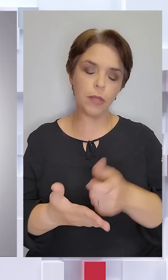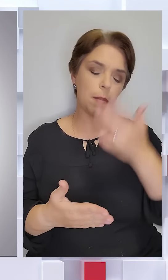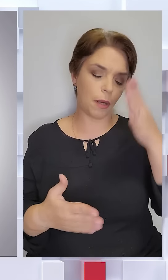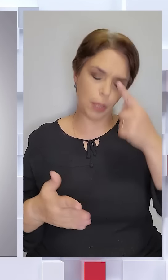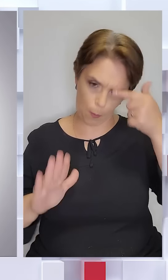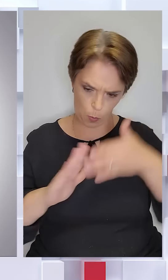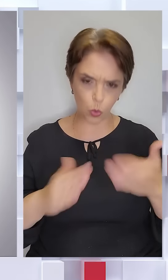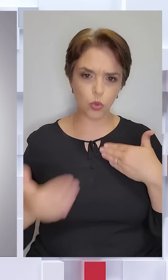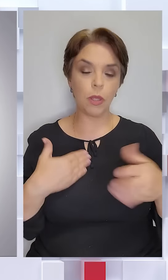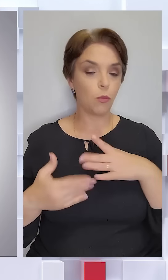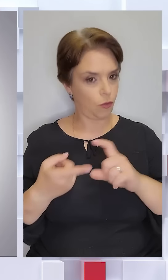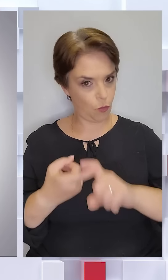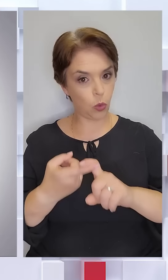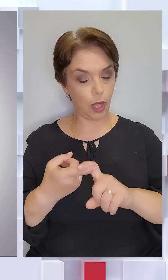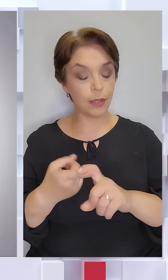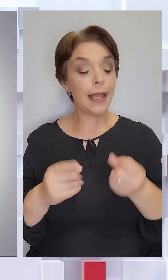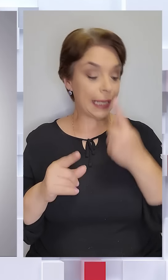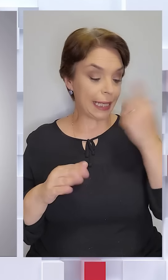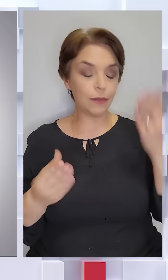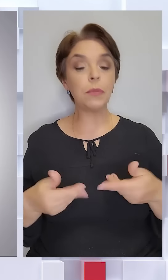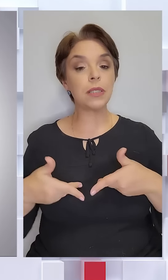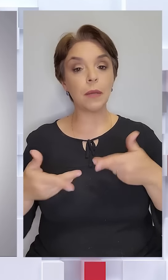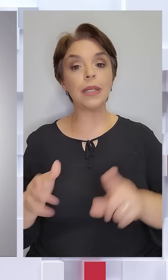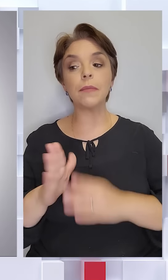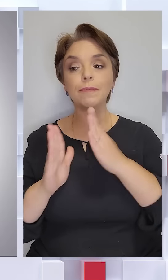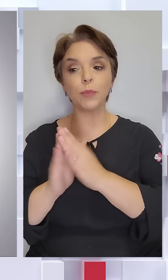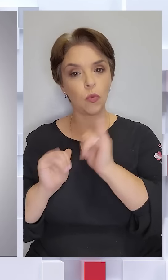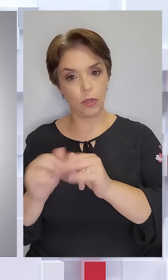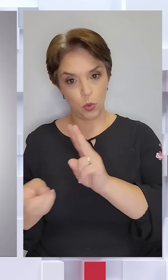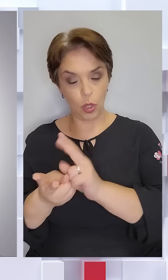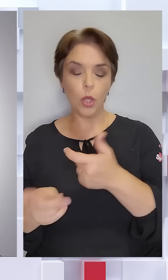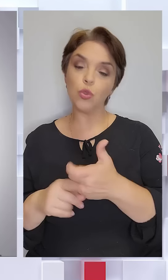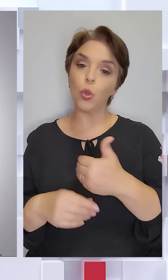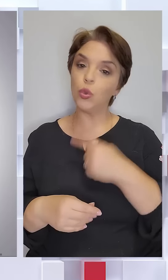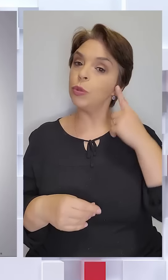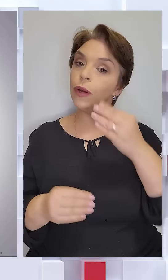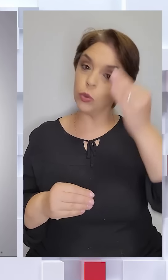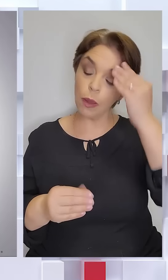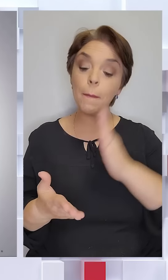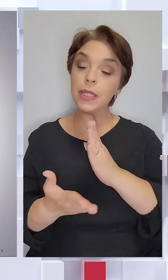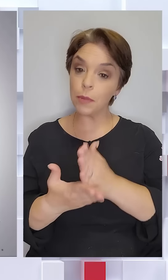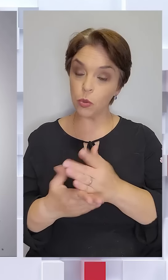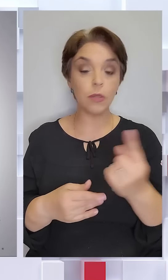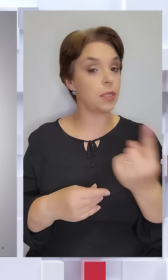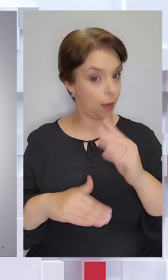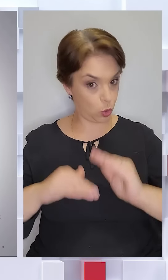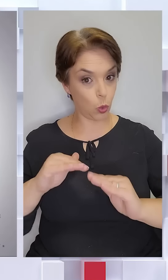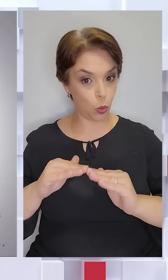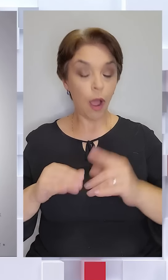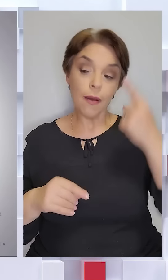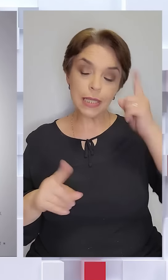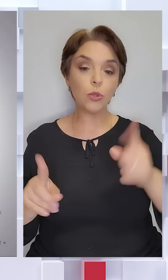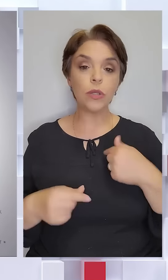прагнути порозумітися і бути у контакті. Кілька днів тому ми запросили зустріч з вами, і я дуже хочу почути ваші думки безпосередньо, з перших рук.